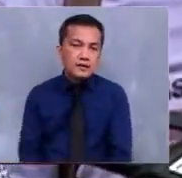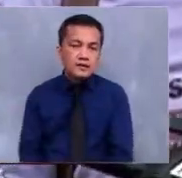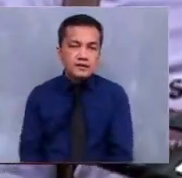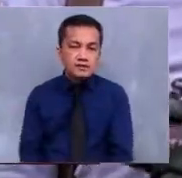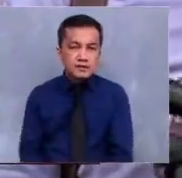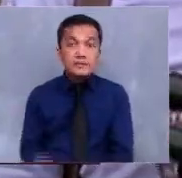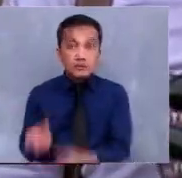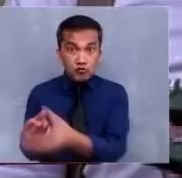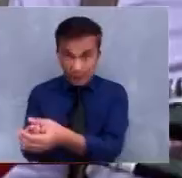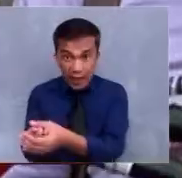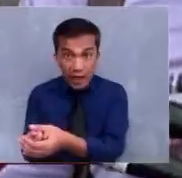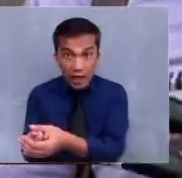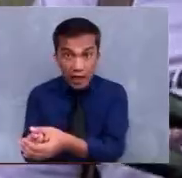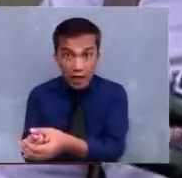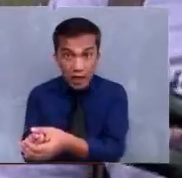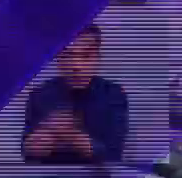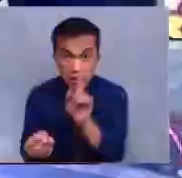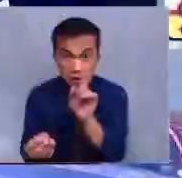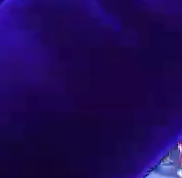Nasuhulan ka ba?